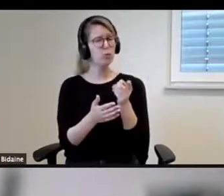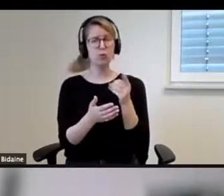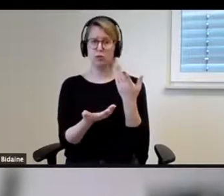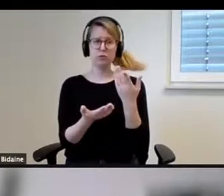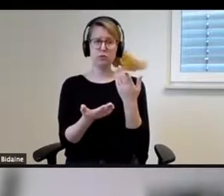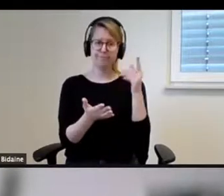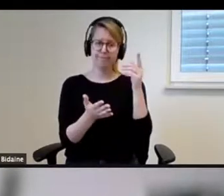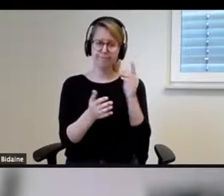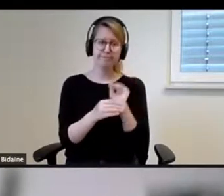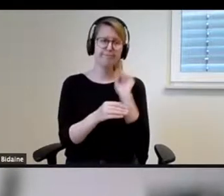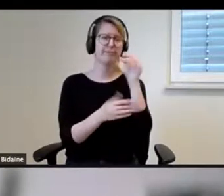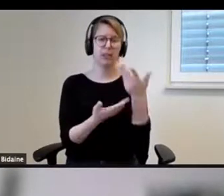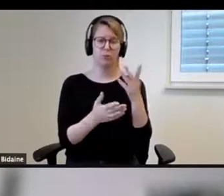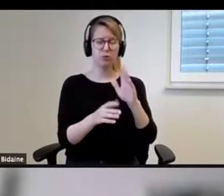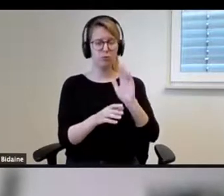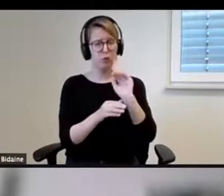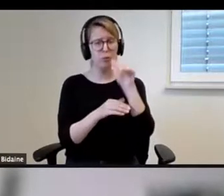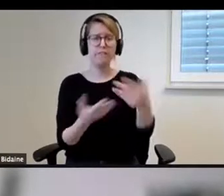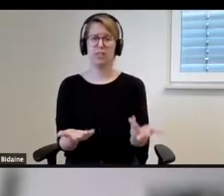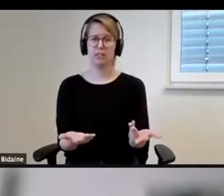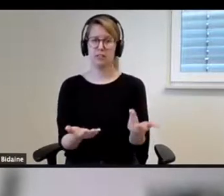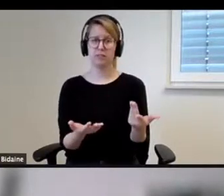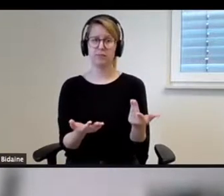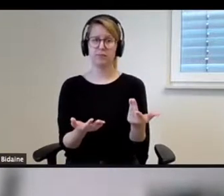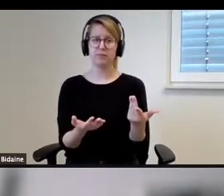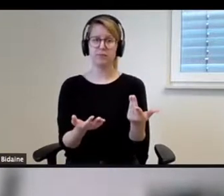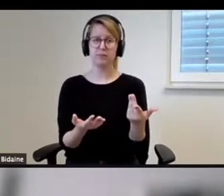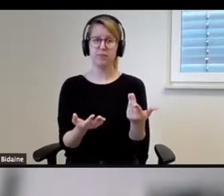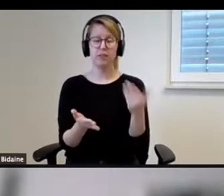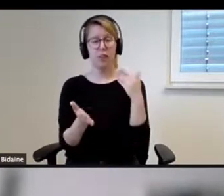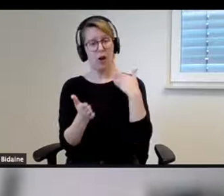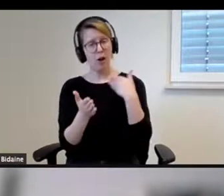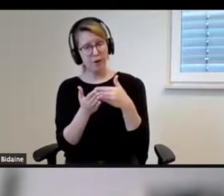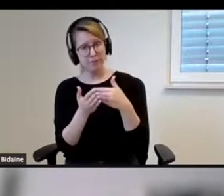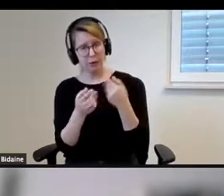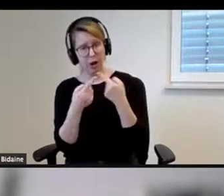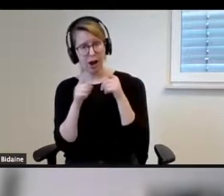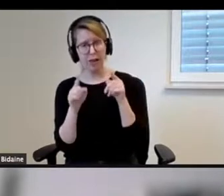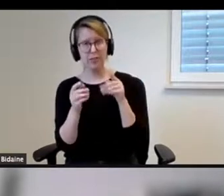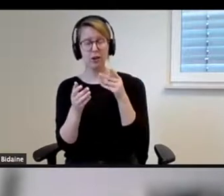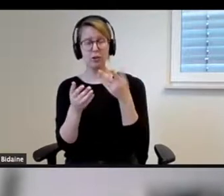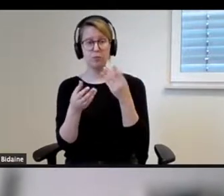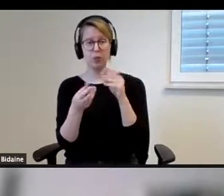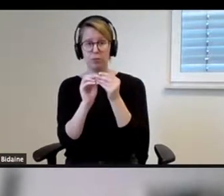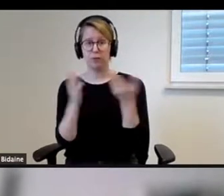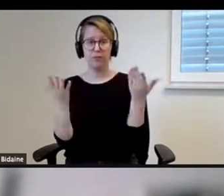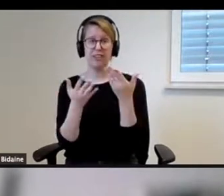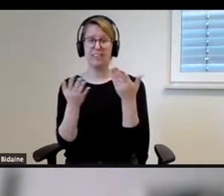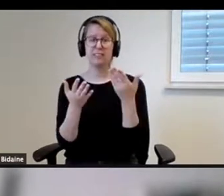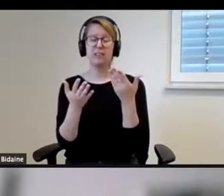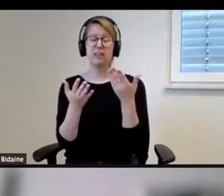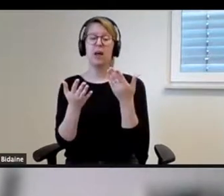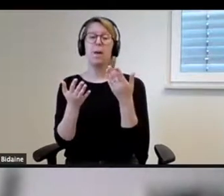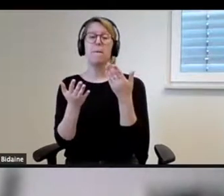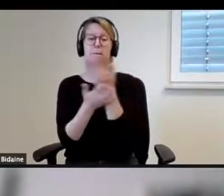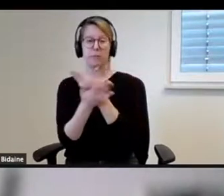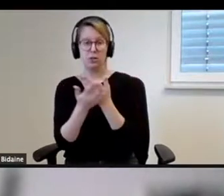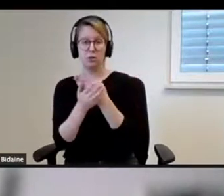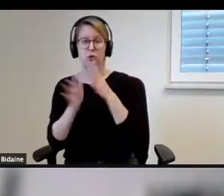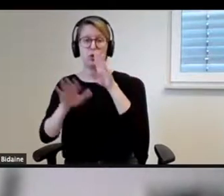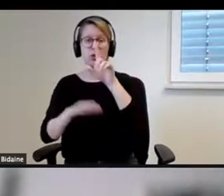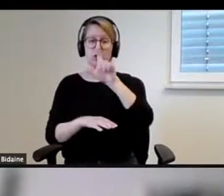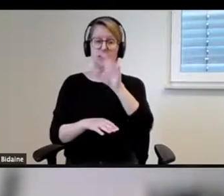Et il y a encore un autre problème, c'est l'éducation. Seuls 29% des personnes handicapées ont un diplôme de l'enseignement tertiaire